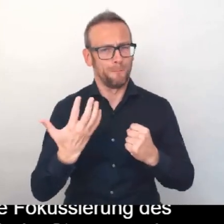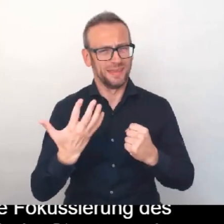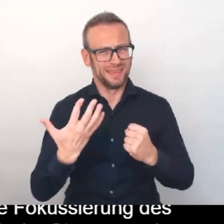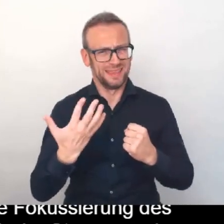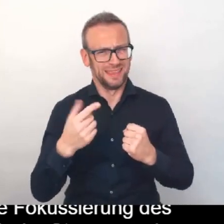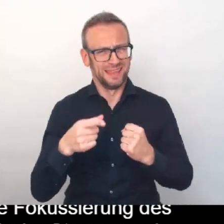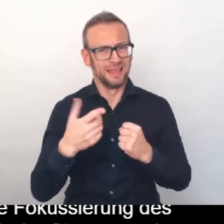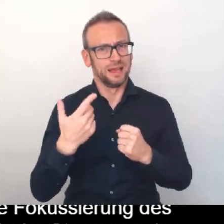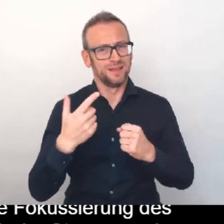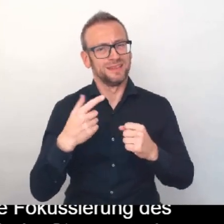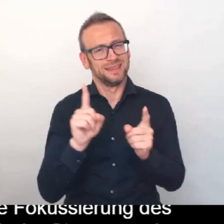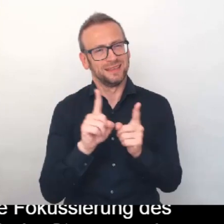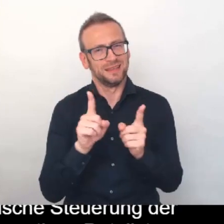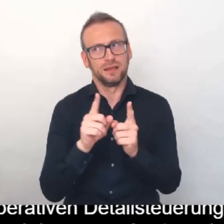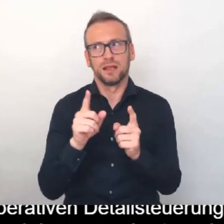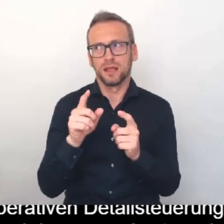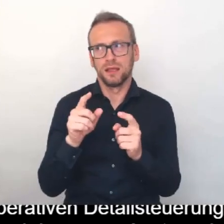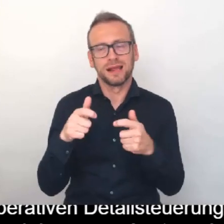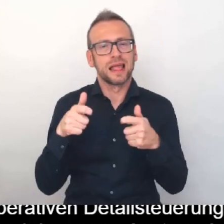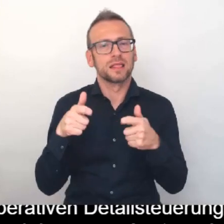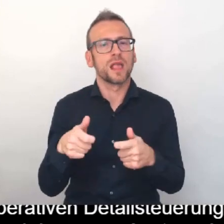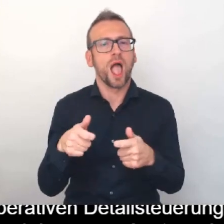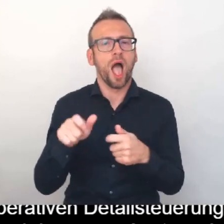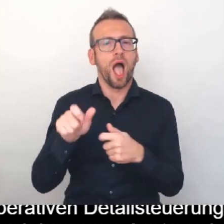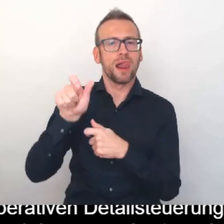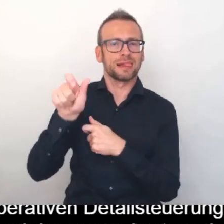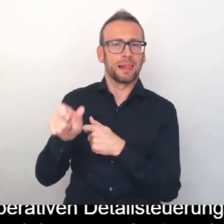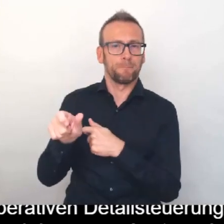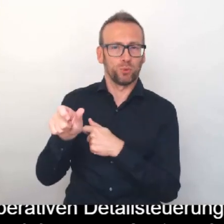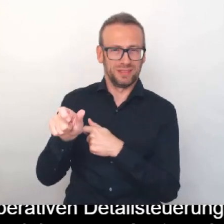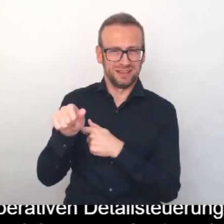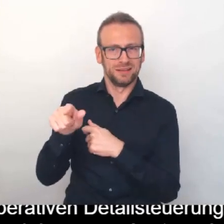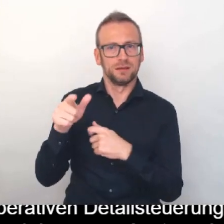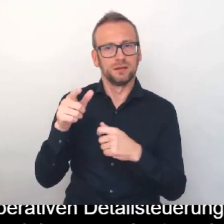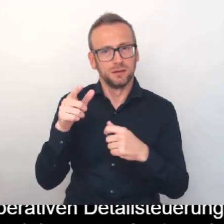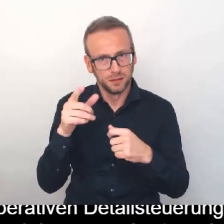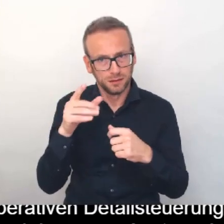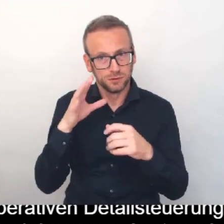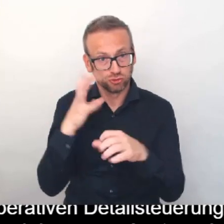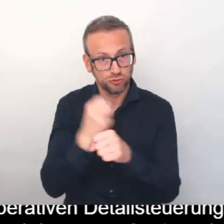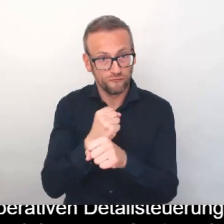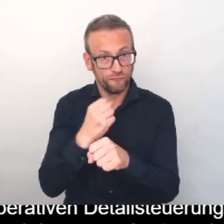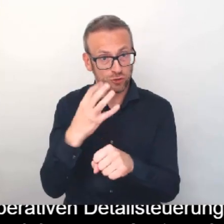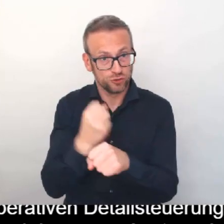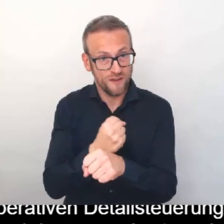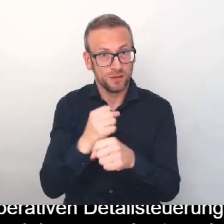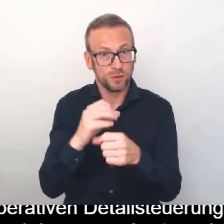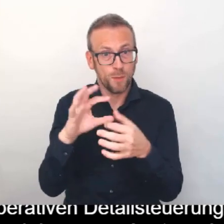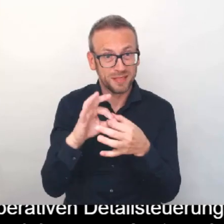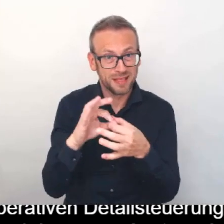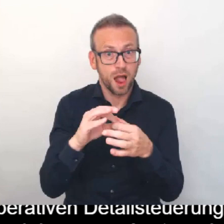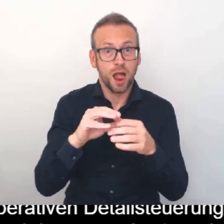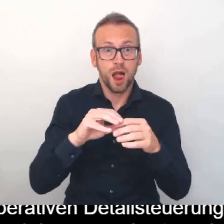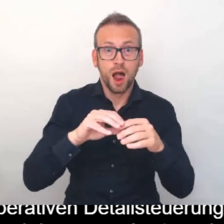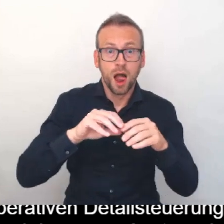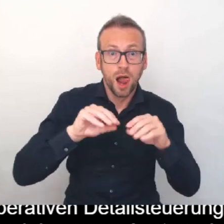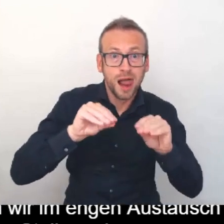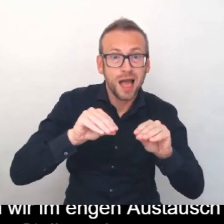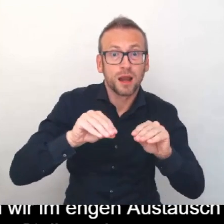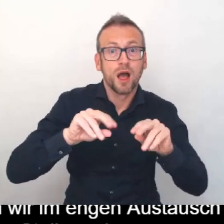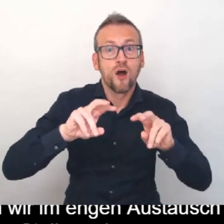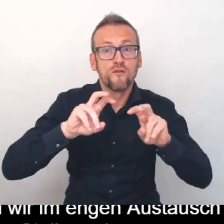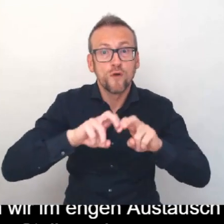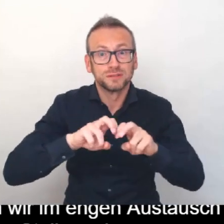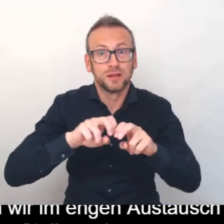Herr Herrmann, eine Frage zu Corona. Der Berchtesgadener Landtourismus GmbH schätzt, 2.500